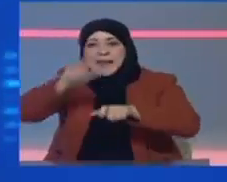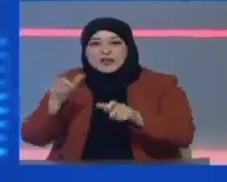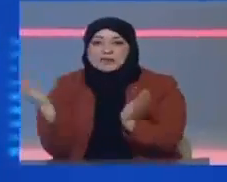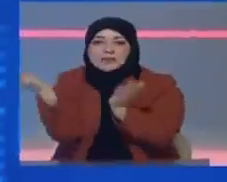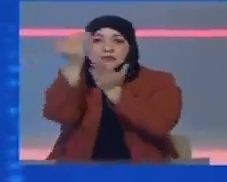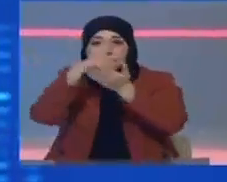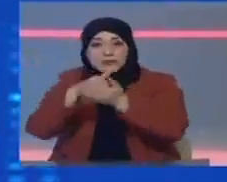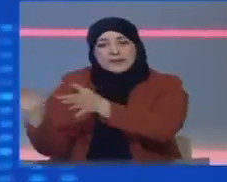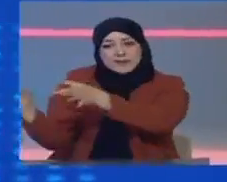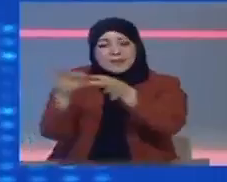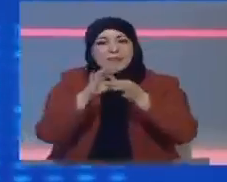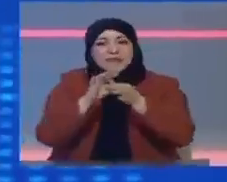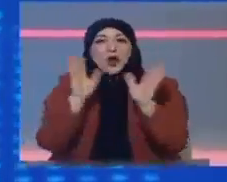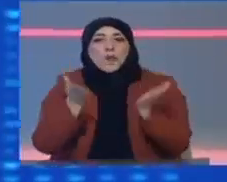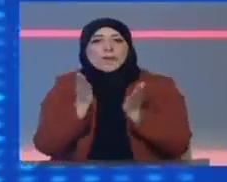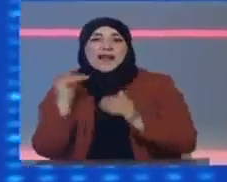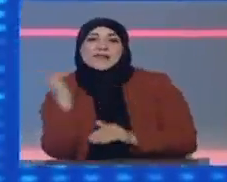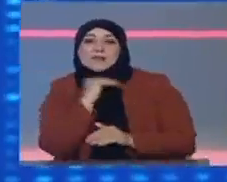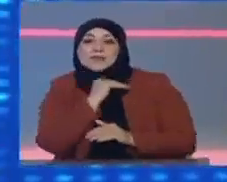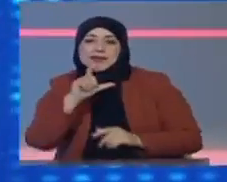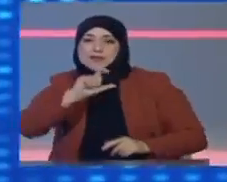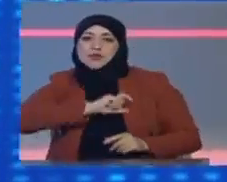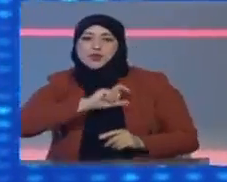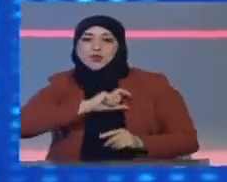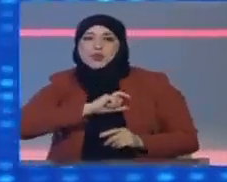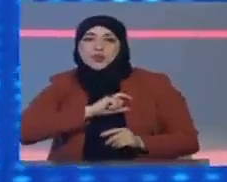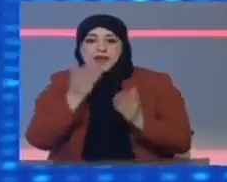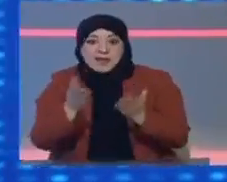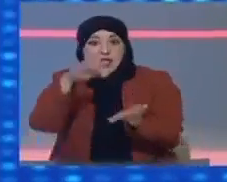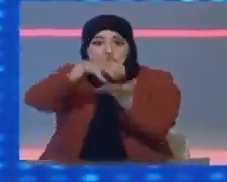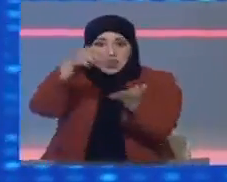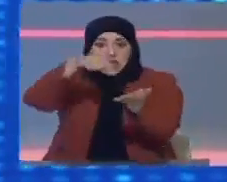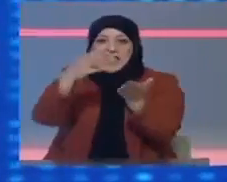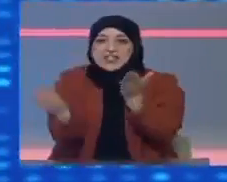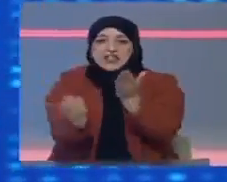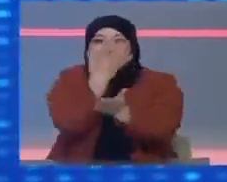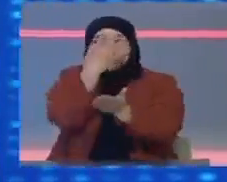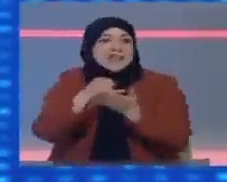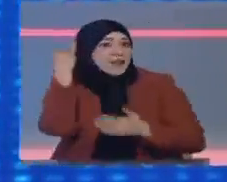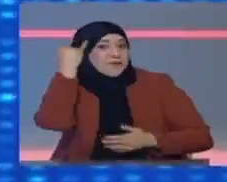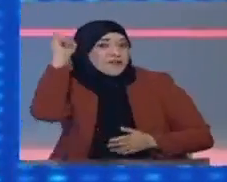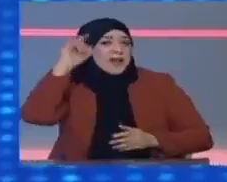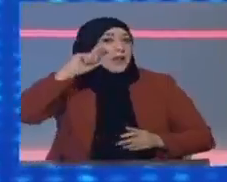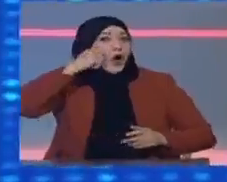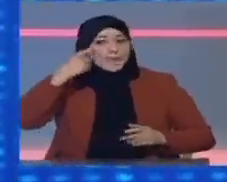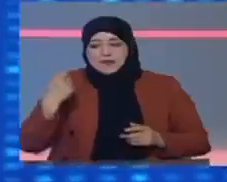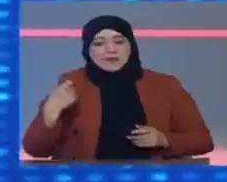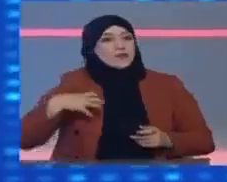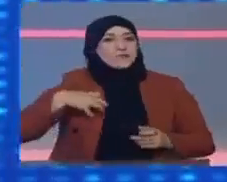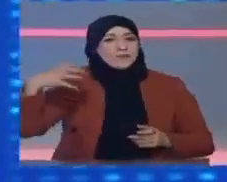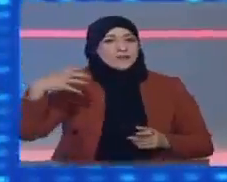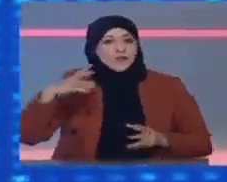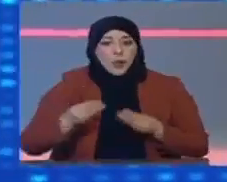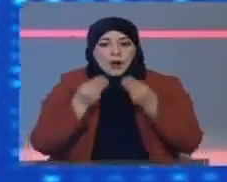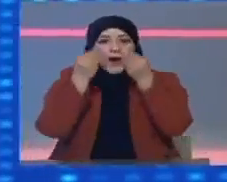قسم الاستعجالي بالمستشفى الجامعي سهل وسوسه هذه الوحده التي جاءت بمبادره من احد رجال الاعمال بالمنطقه